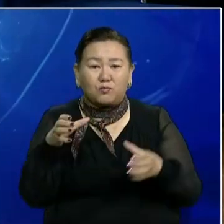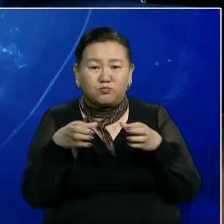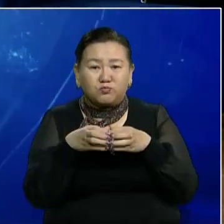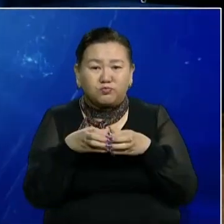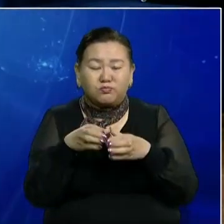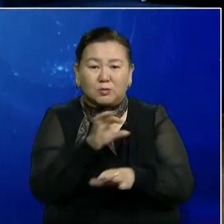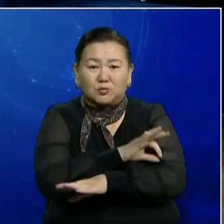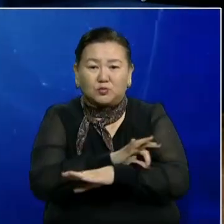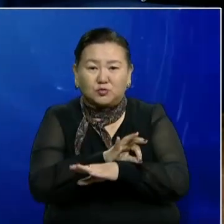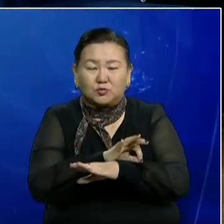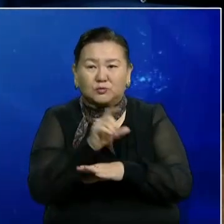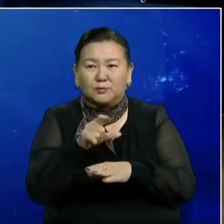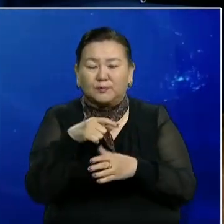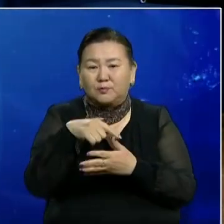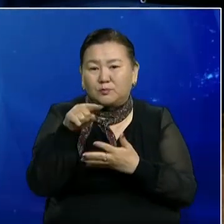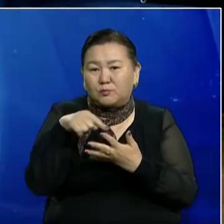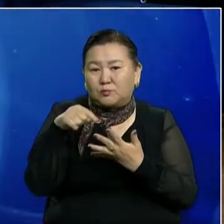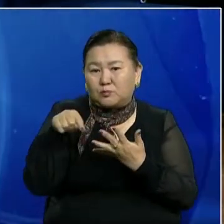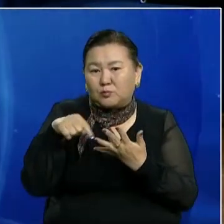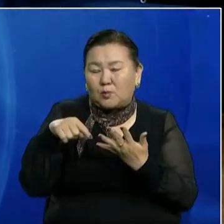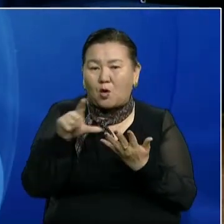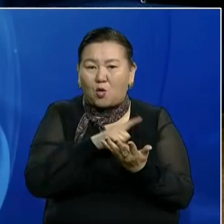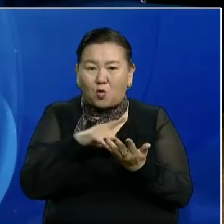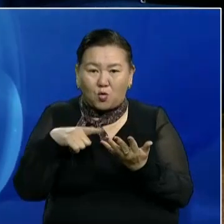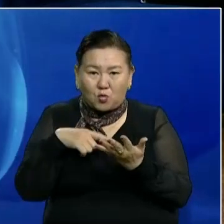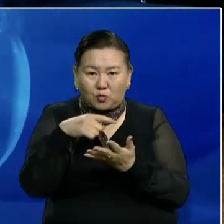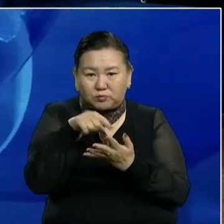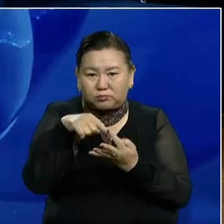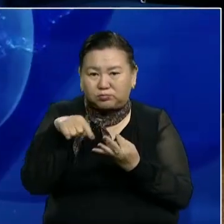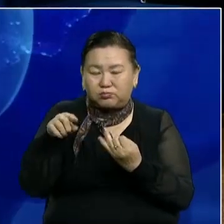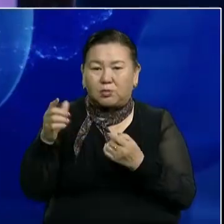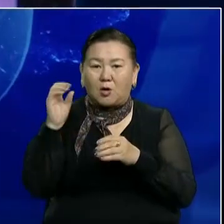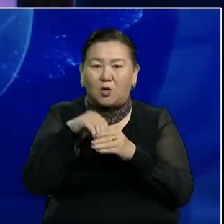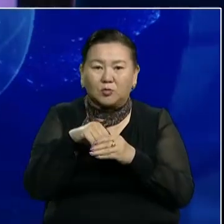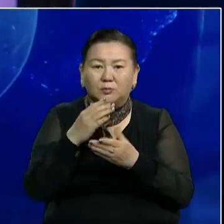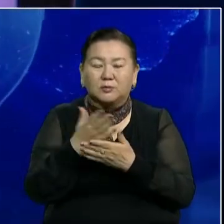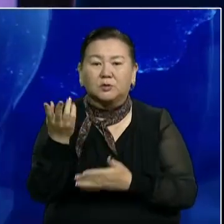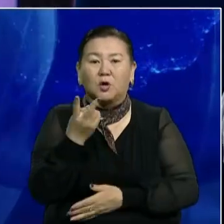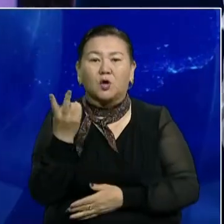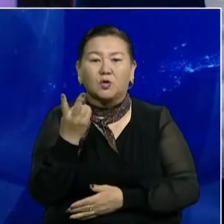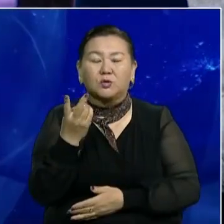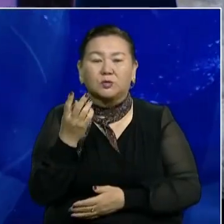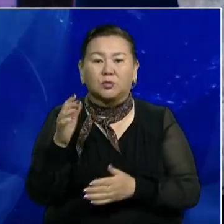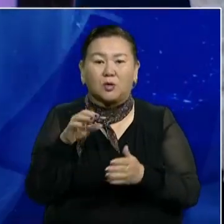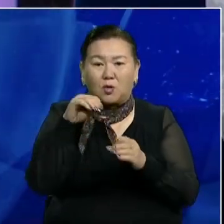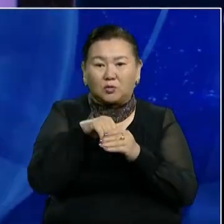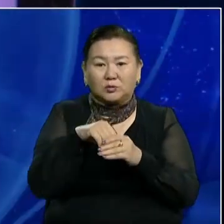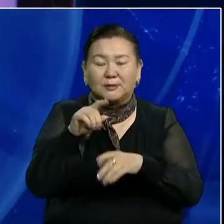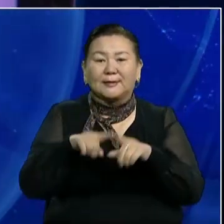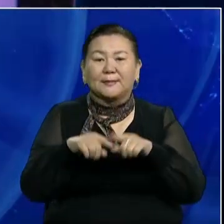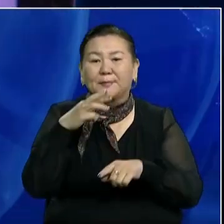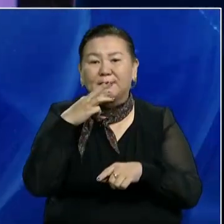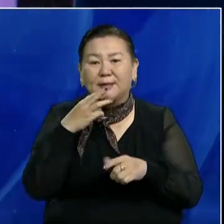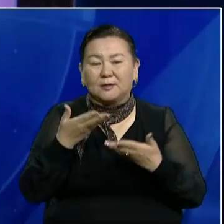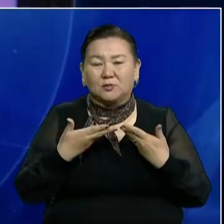төслийн бол одоо шинэ тус тус хүн болгоны өөр өөрсөн роль одоо оролцоо байгаа баг тий. Тэгэхээр тооёрийн тус тусын оролцооны хадлаар